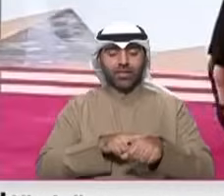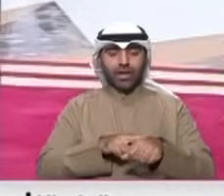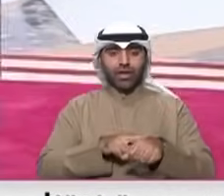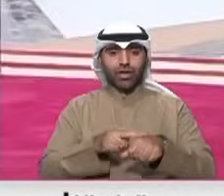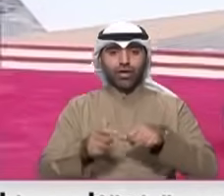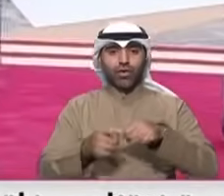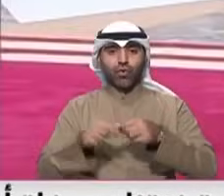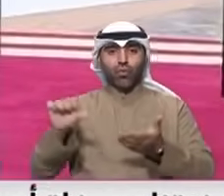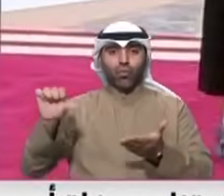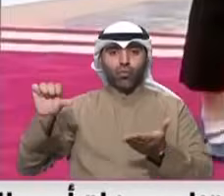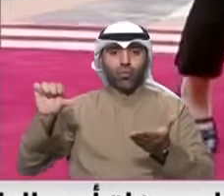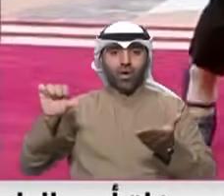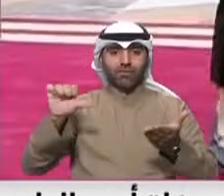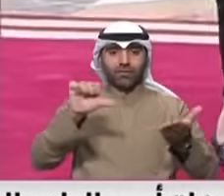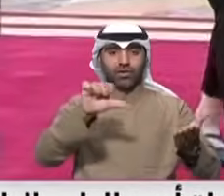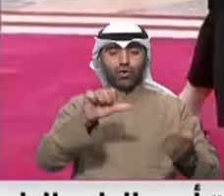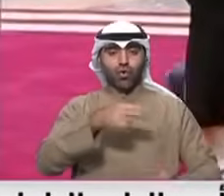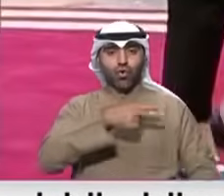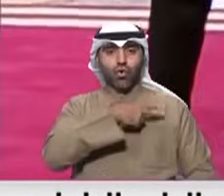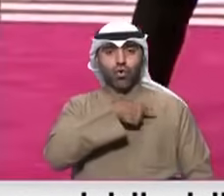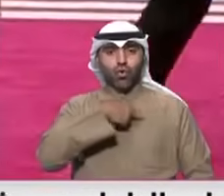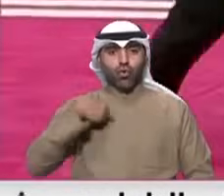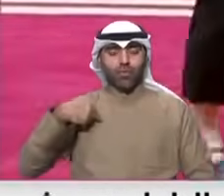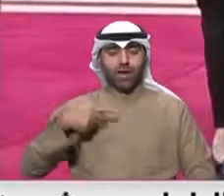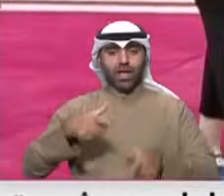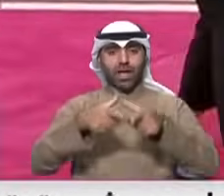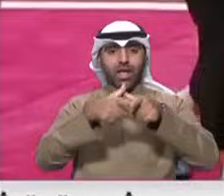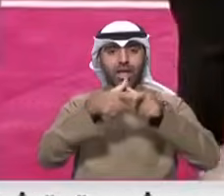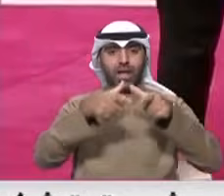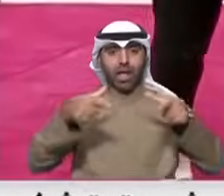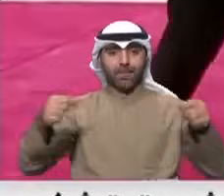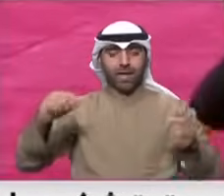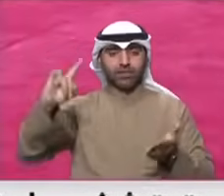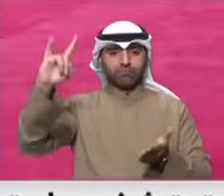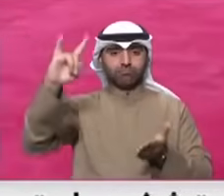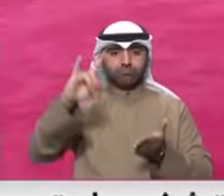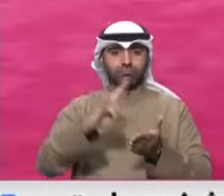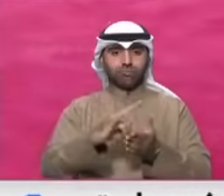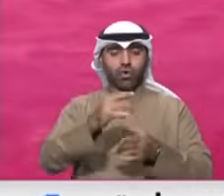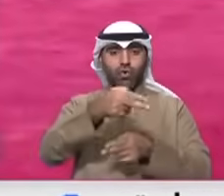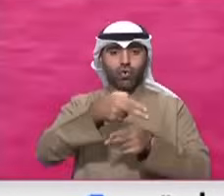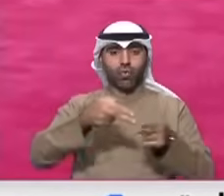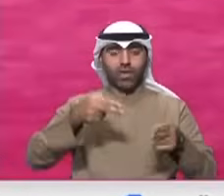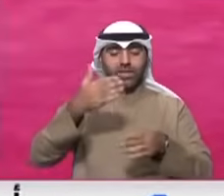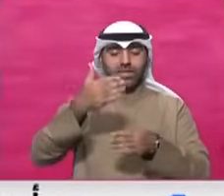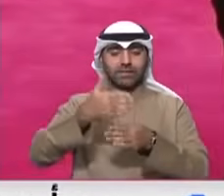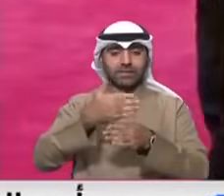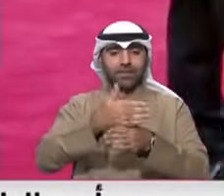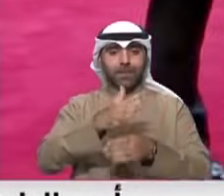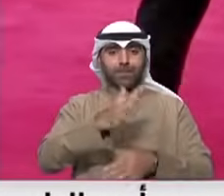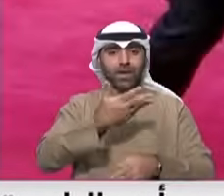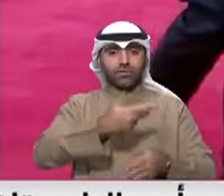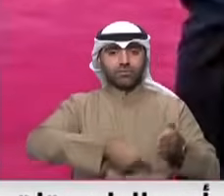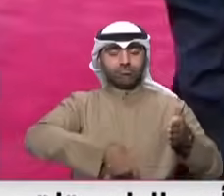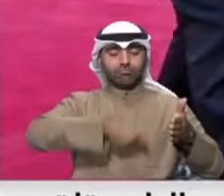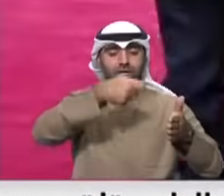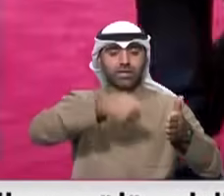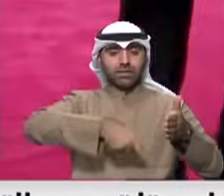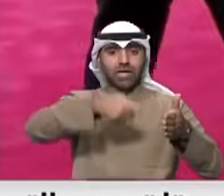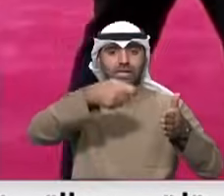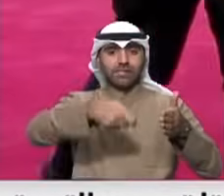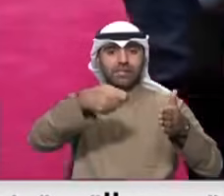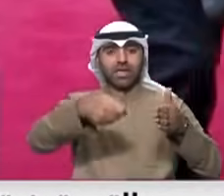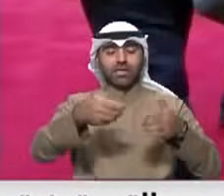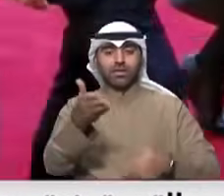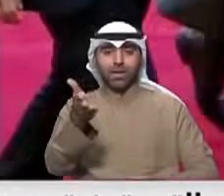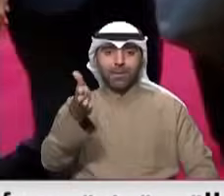والوفد المرافقه لمعاليه حيث قام معاليه بتقديم واجب العزاء في وفاه فقيد الوطن المغفور له باذن